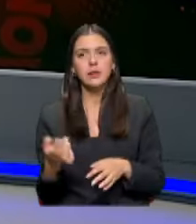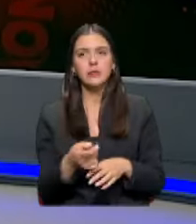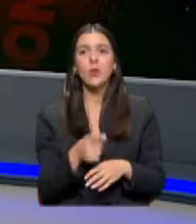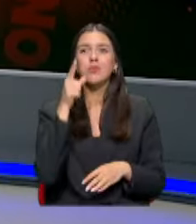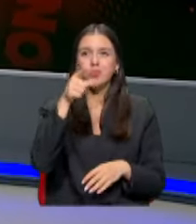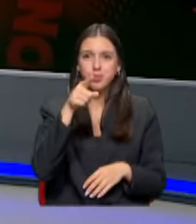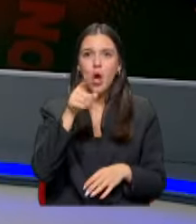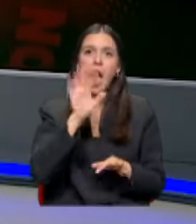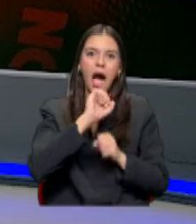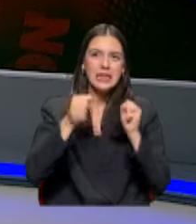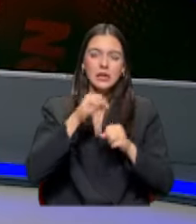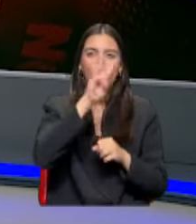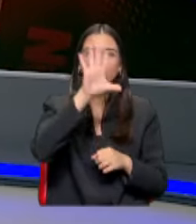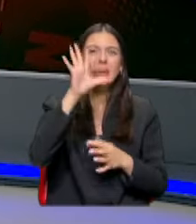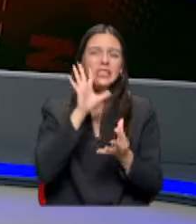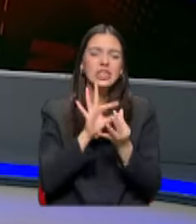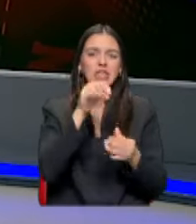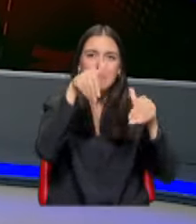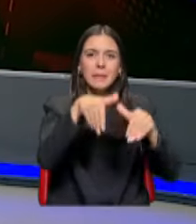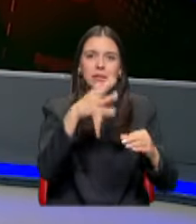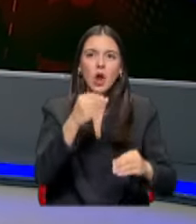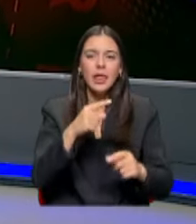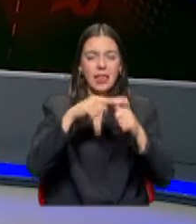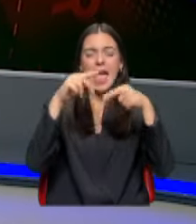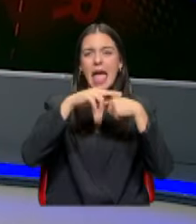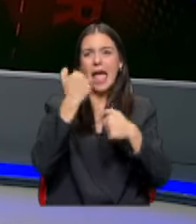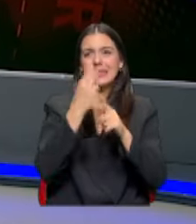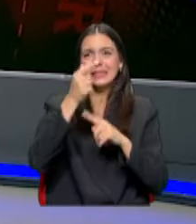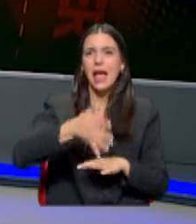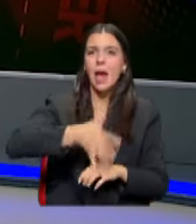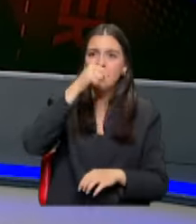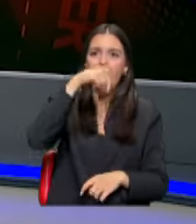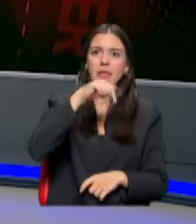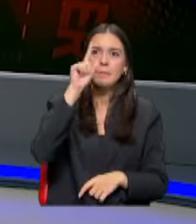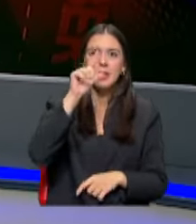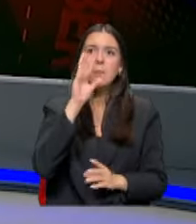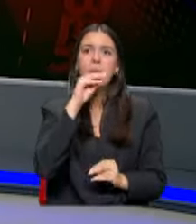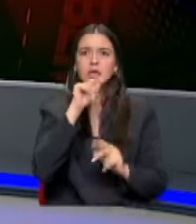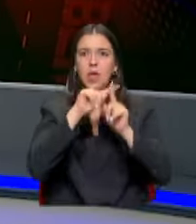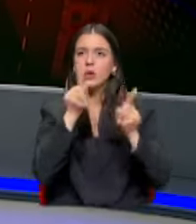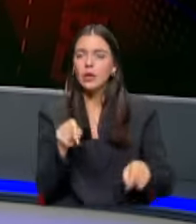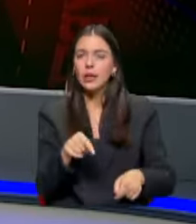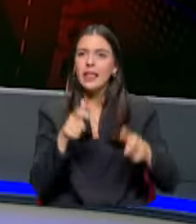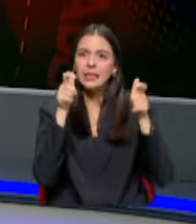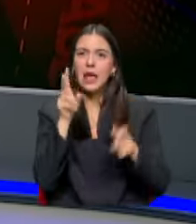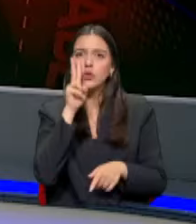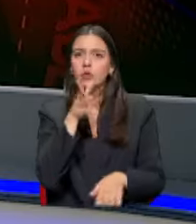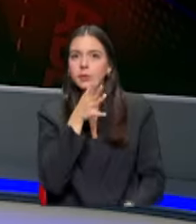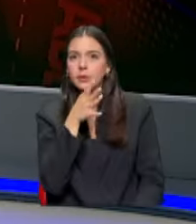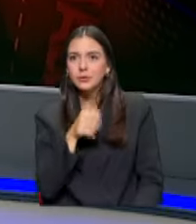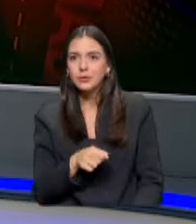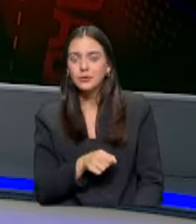Bu davranışınızla 35 kişiye mezar olan Ezgi Apartmanı'nın altındaki bir pastane dükkanı. Nerede görüldüler biliyor